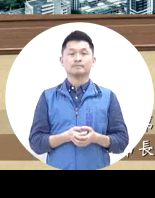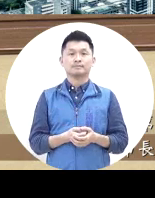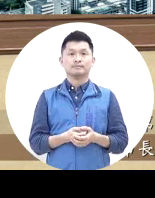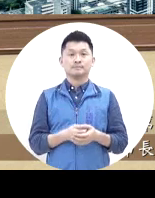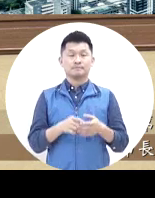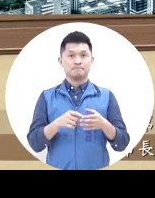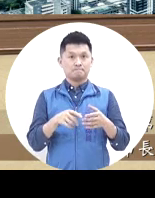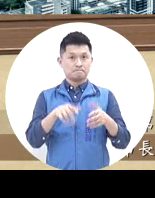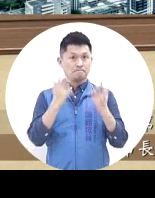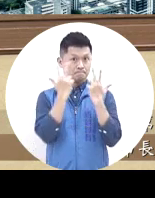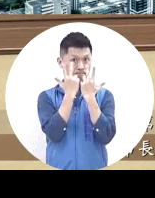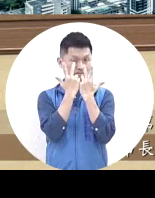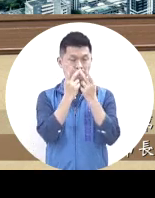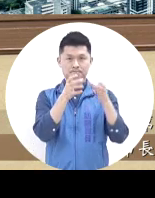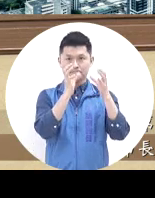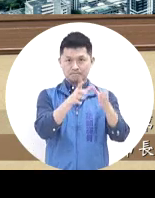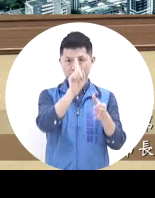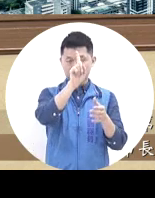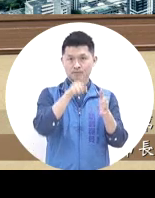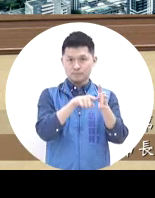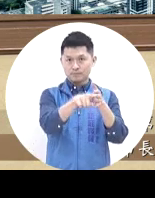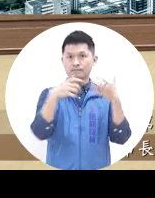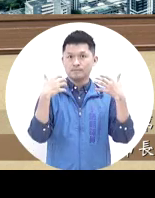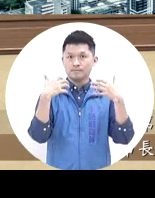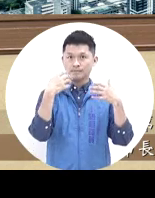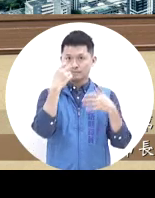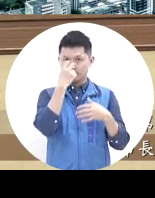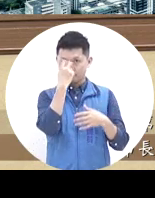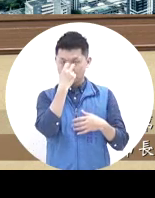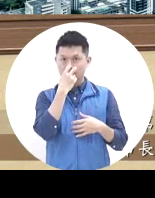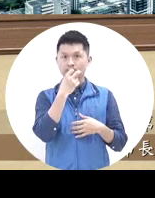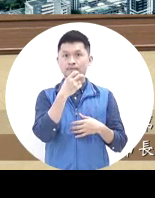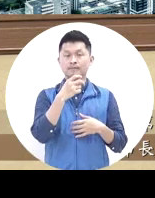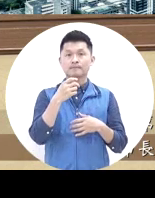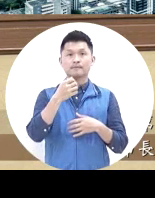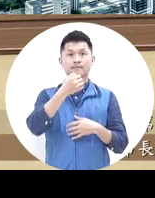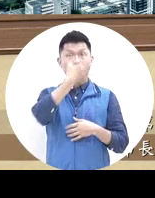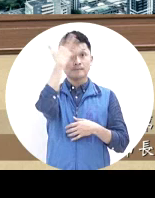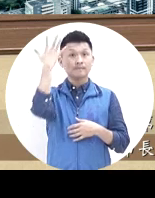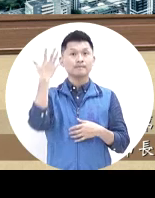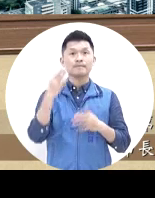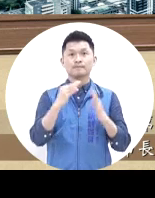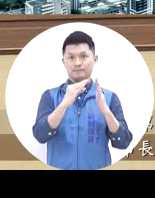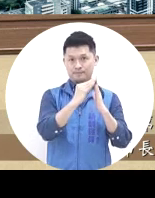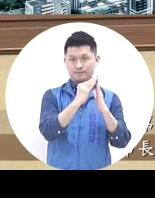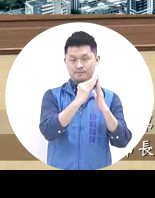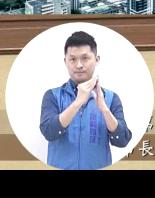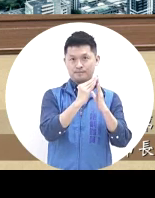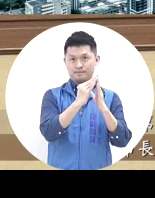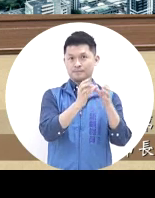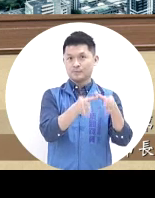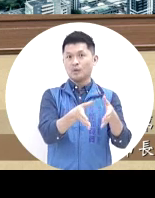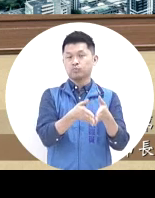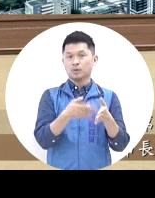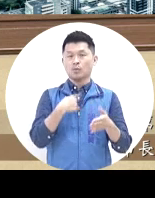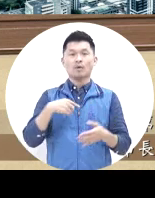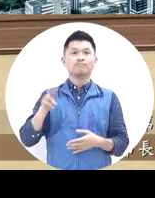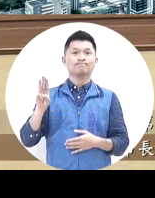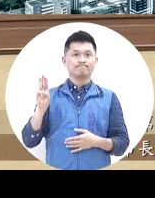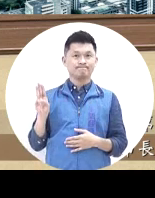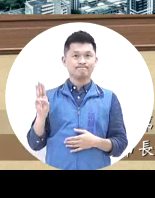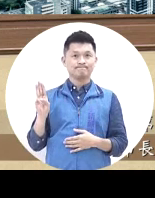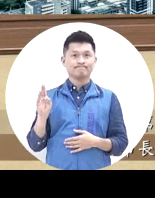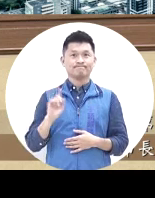立一个专责来关心新北市青年的青年局。我在此承诺，